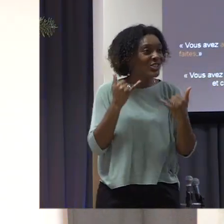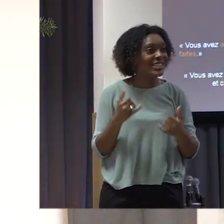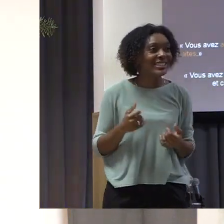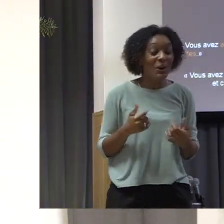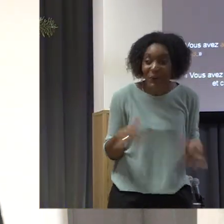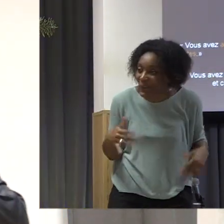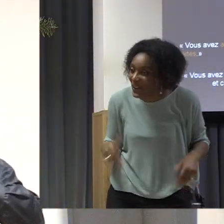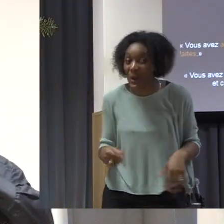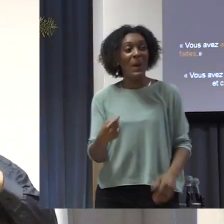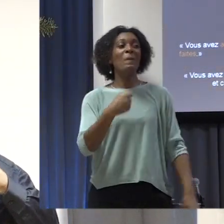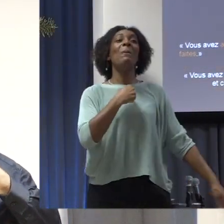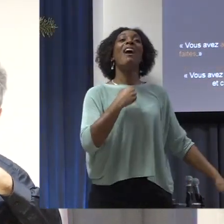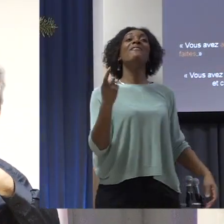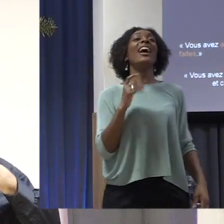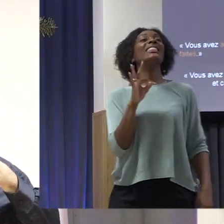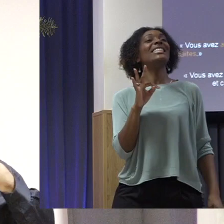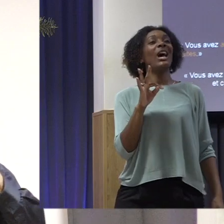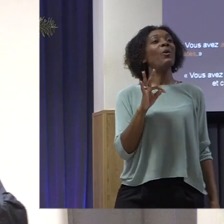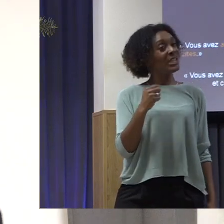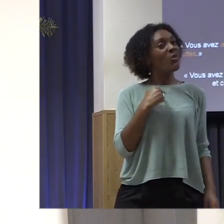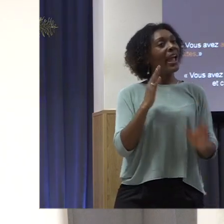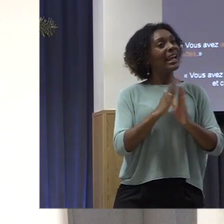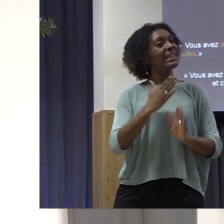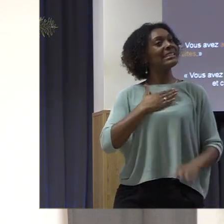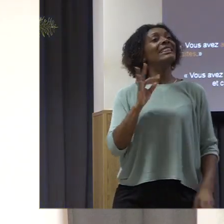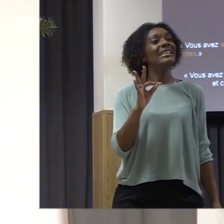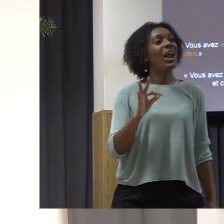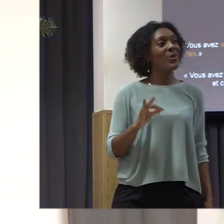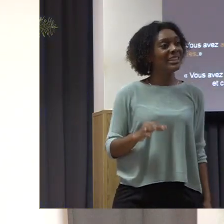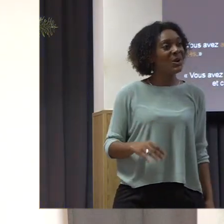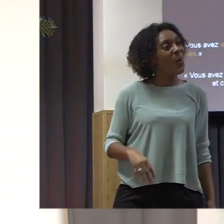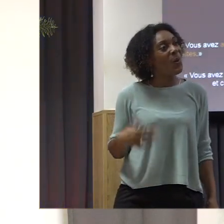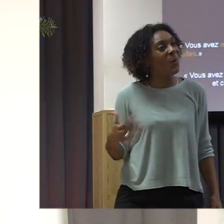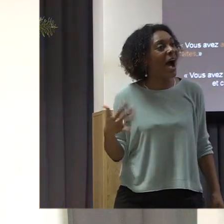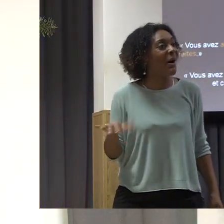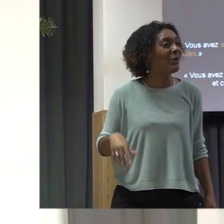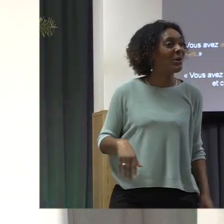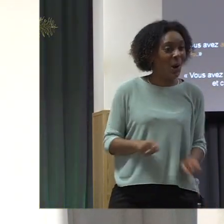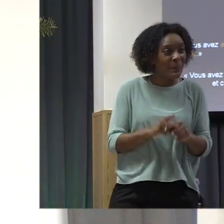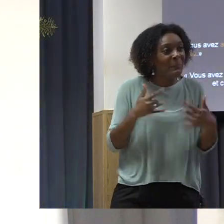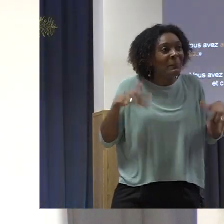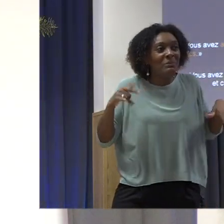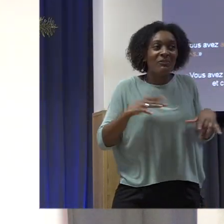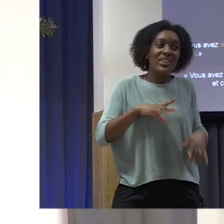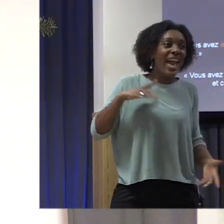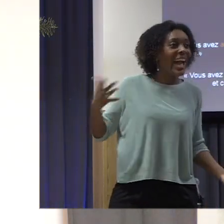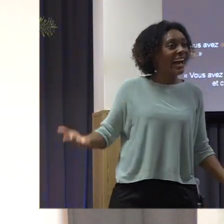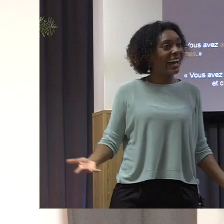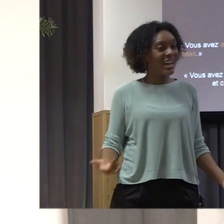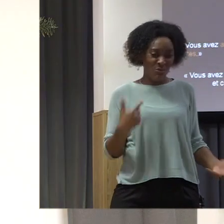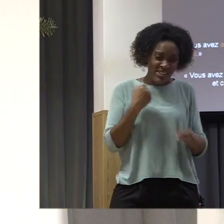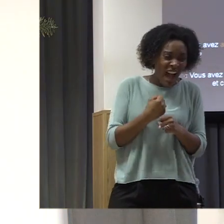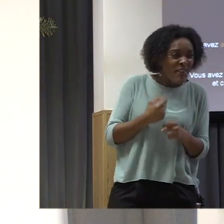compte, moi, je suis de Thessalonique. Alors là, ça devait porter quand même. C'était la gloire. Ils ont